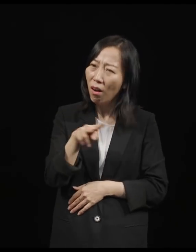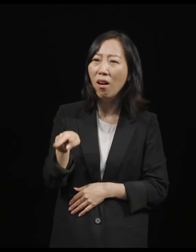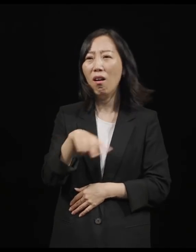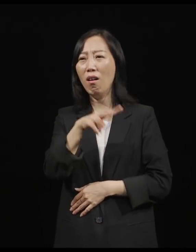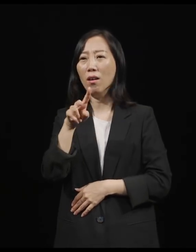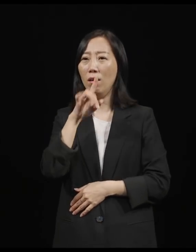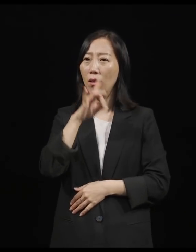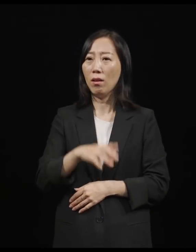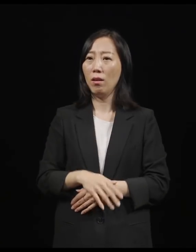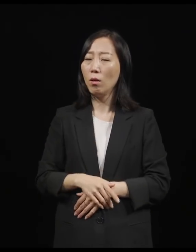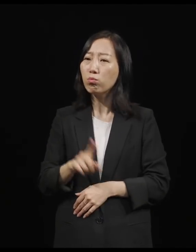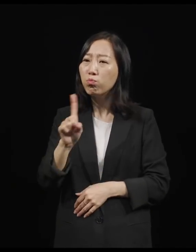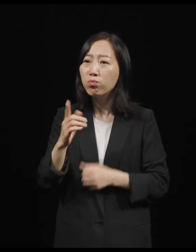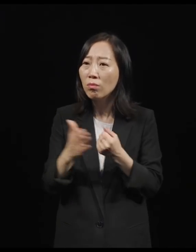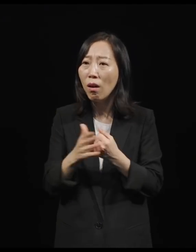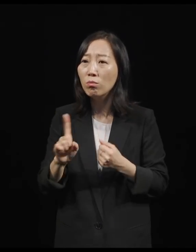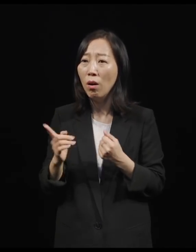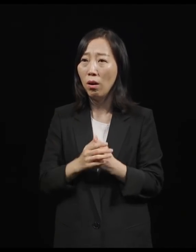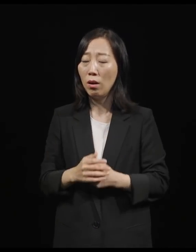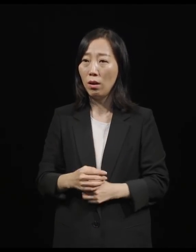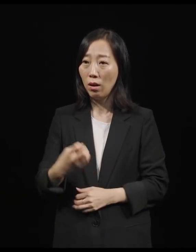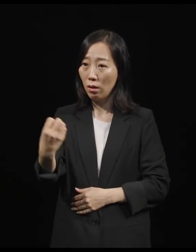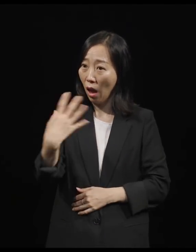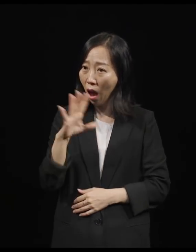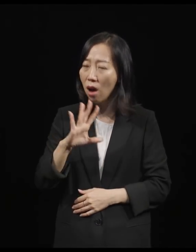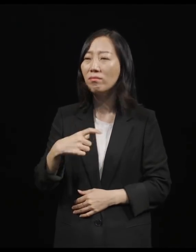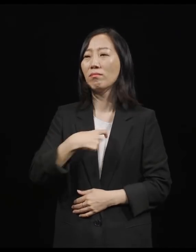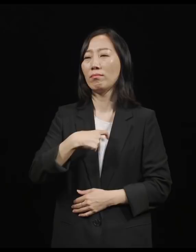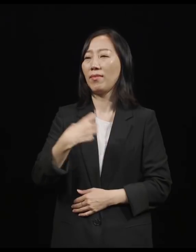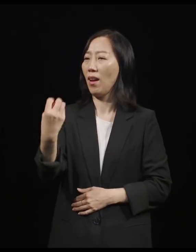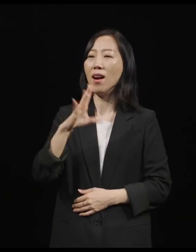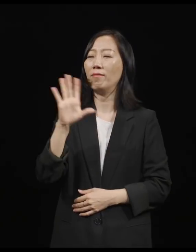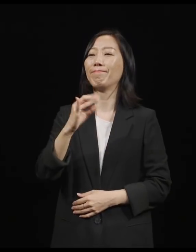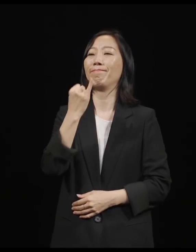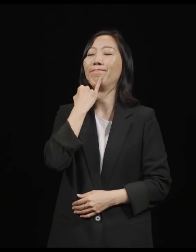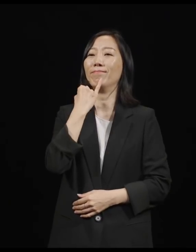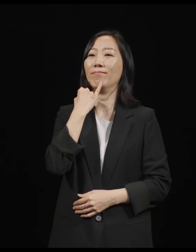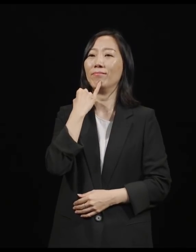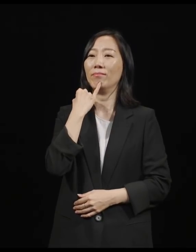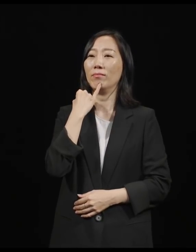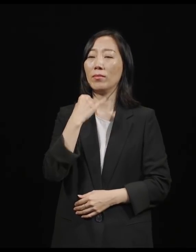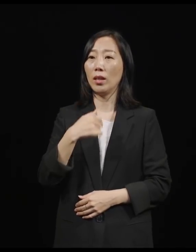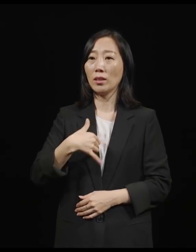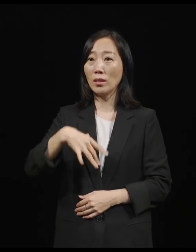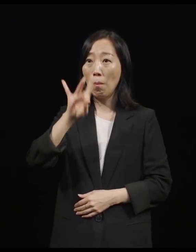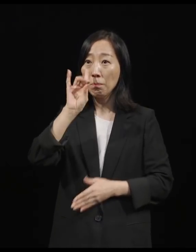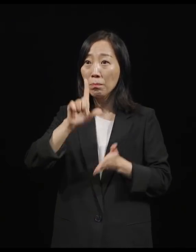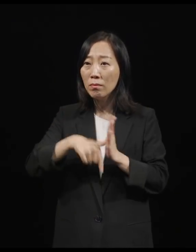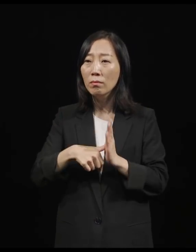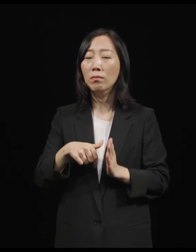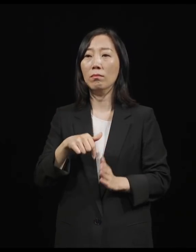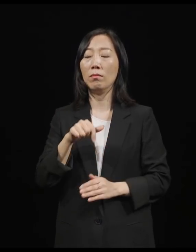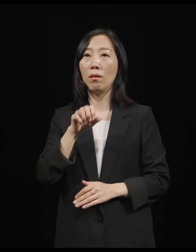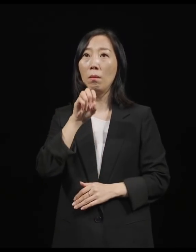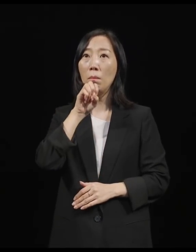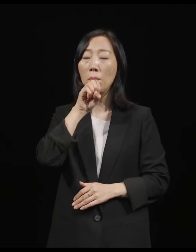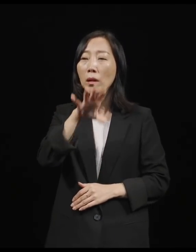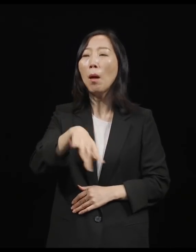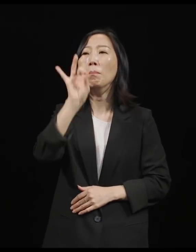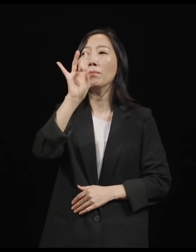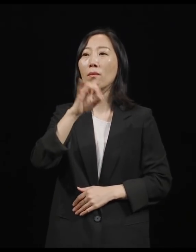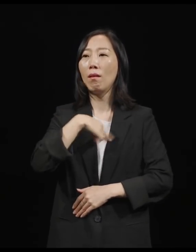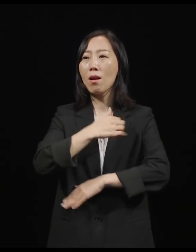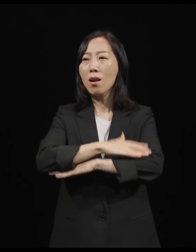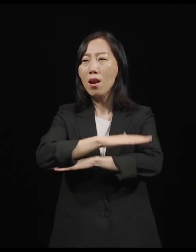이유가 있니? 말하기 싫으면 말하지 않아도 된단다. 전 그때 처음으로 누군가에게 제 모든